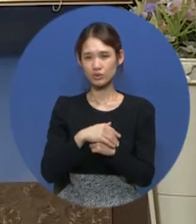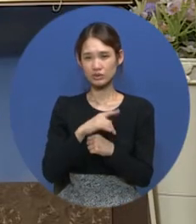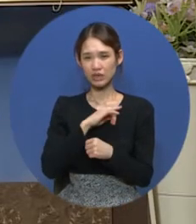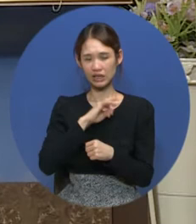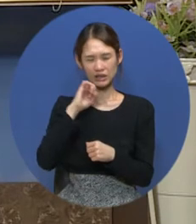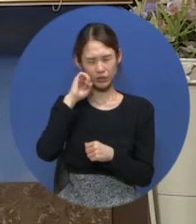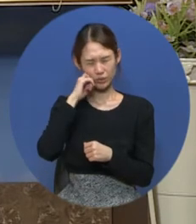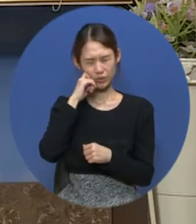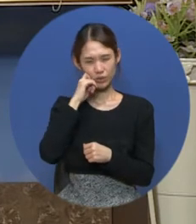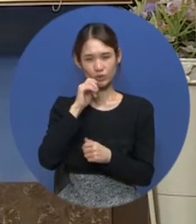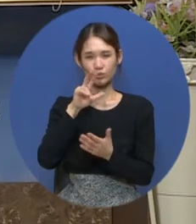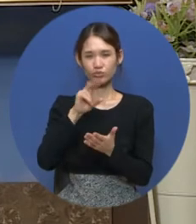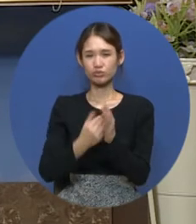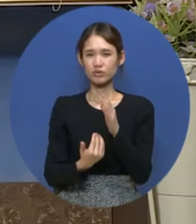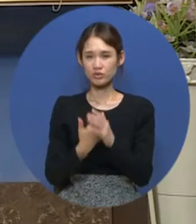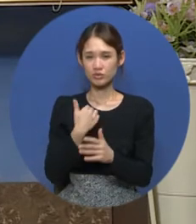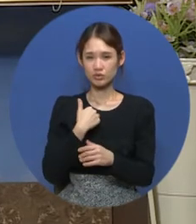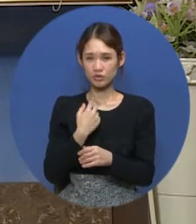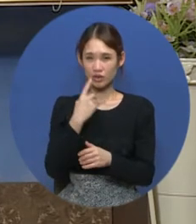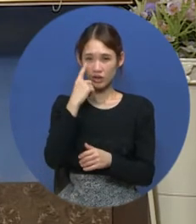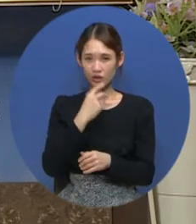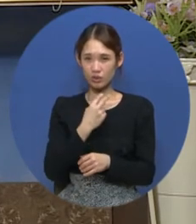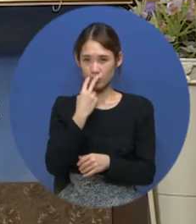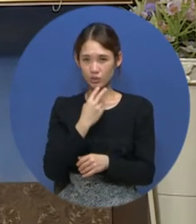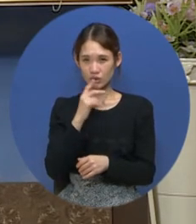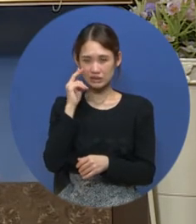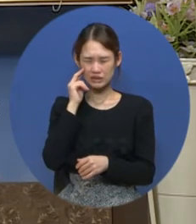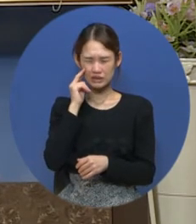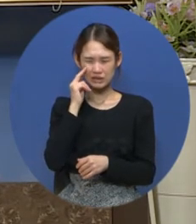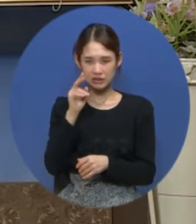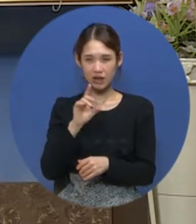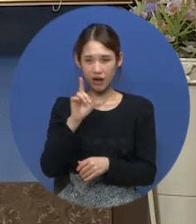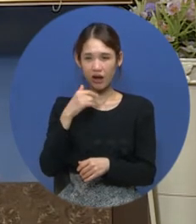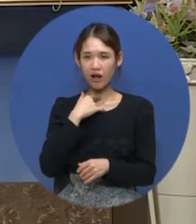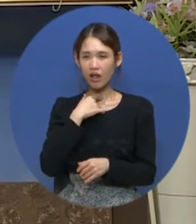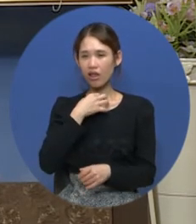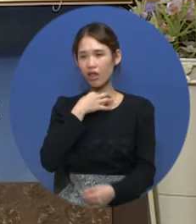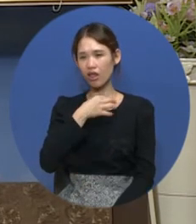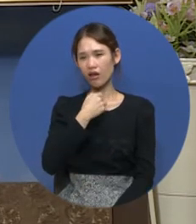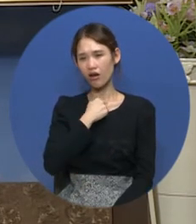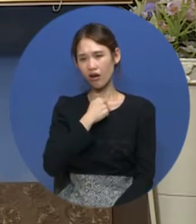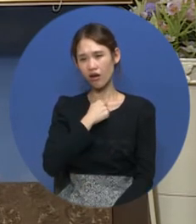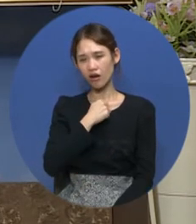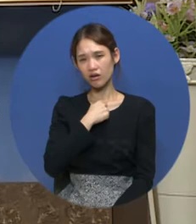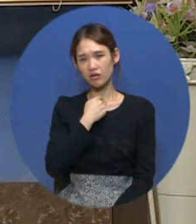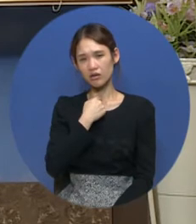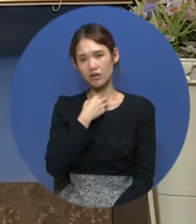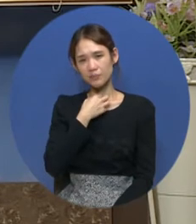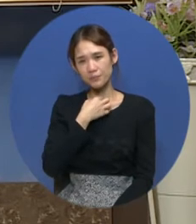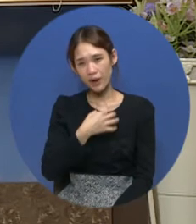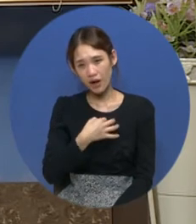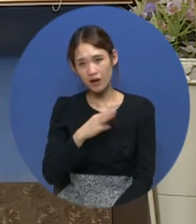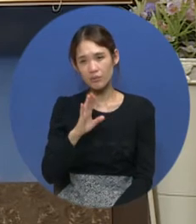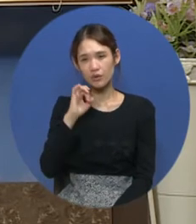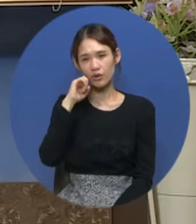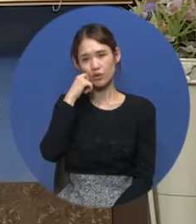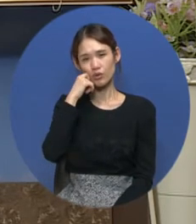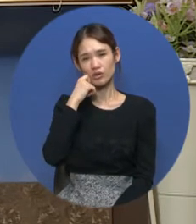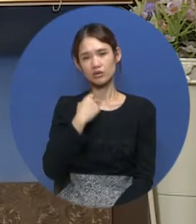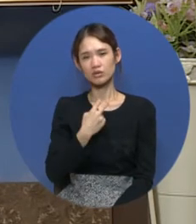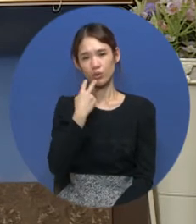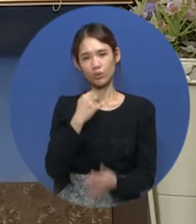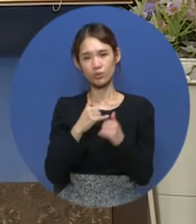어 저조차도 미세먼지가 심한 날에는 목이 칼칼 무슨 오류가 잘 안나오더라구요 순대 호흡기